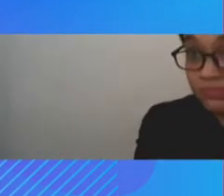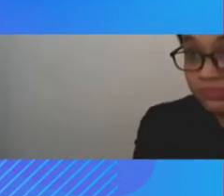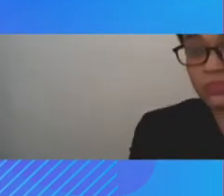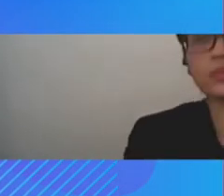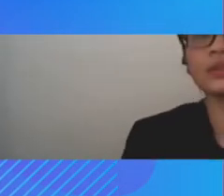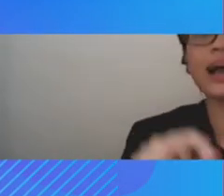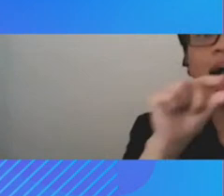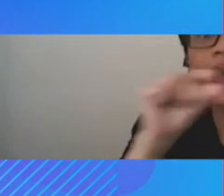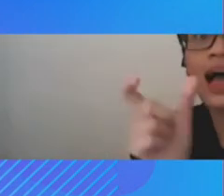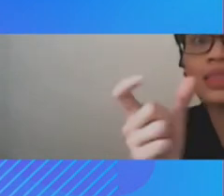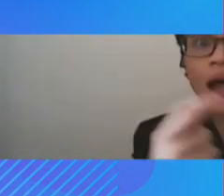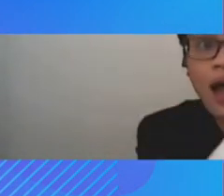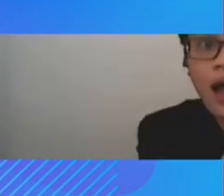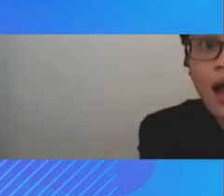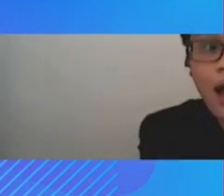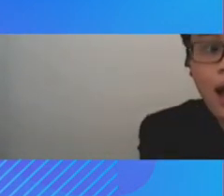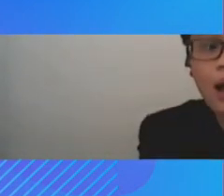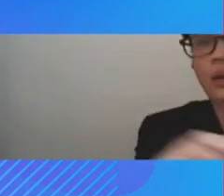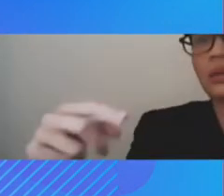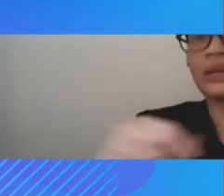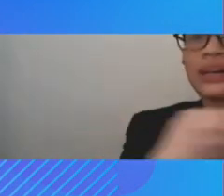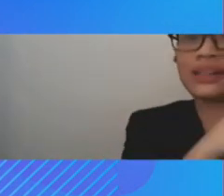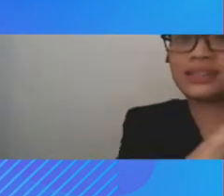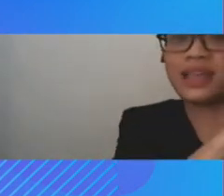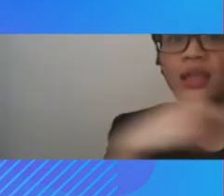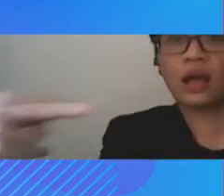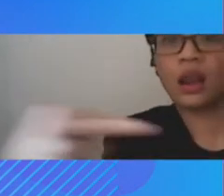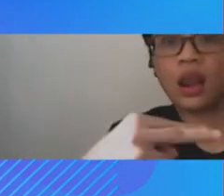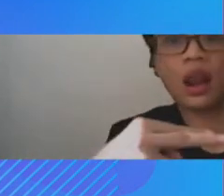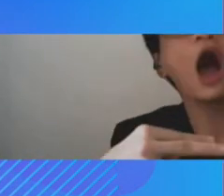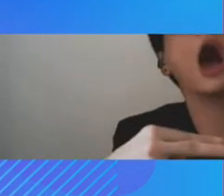kan gitu. Iya. Jadi